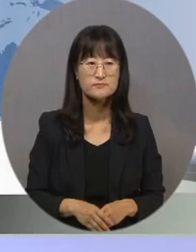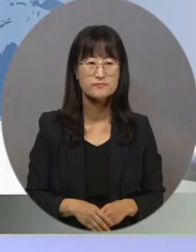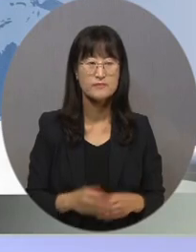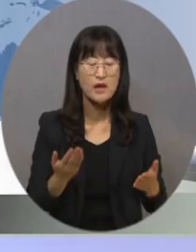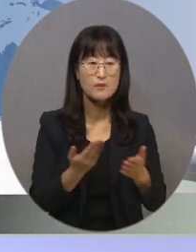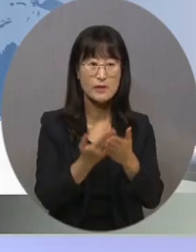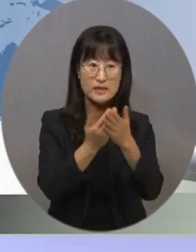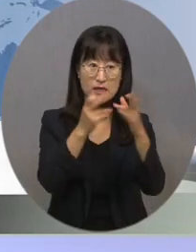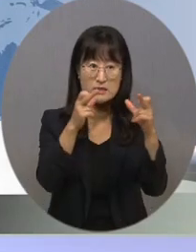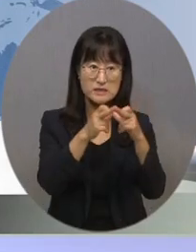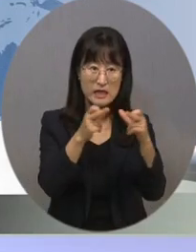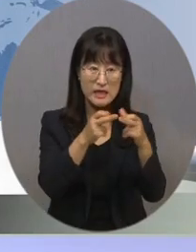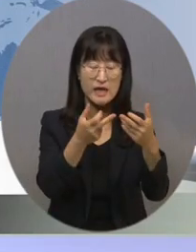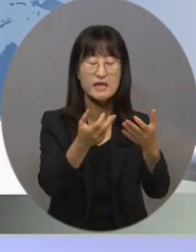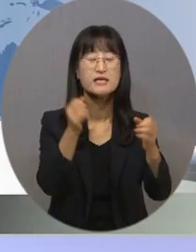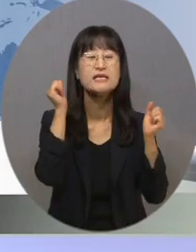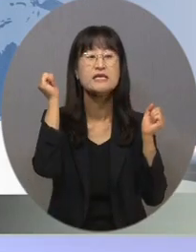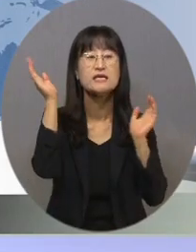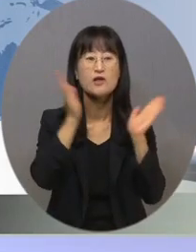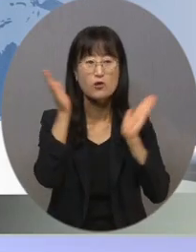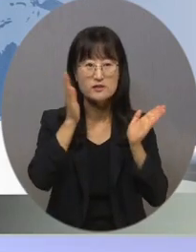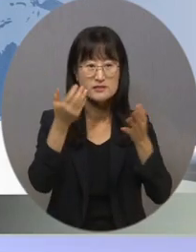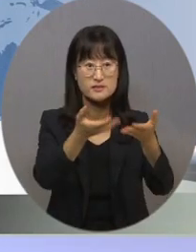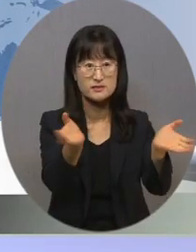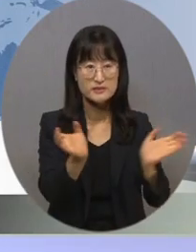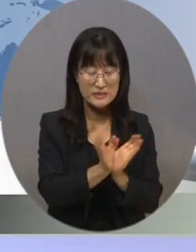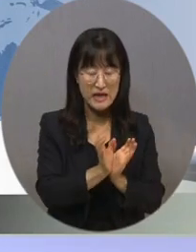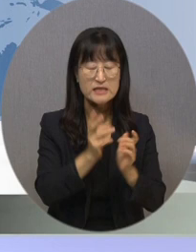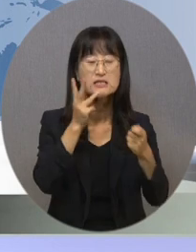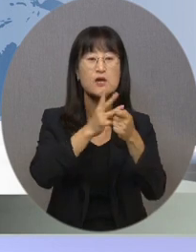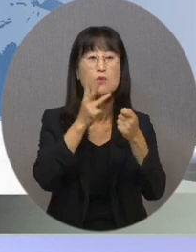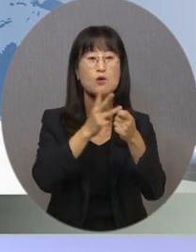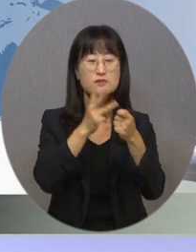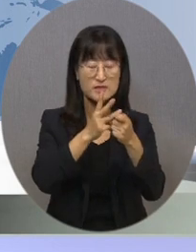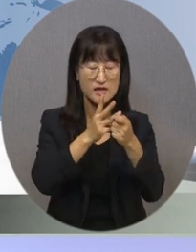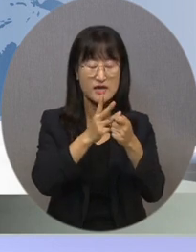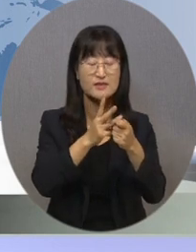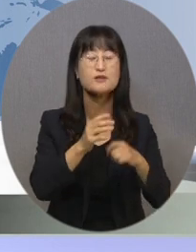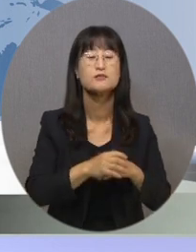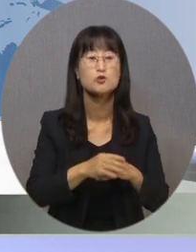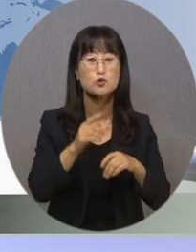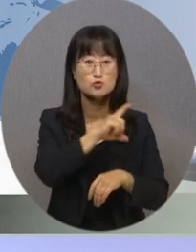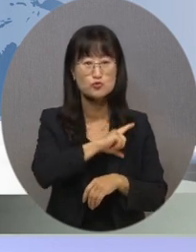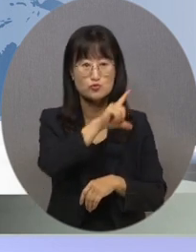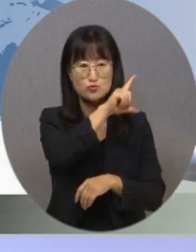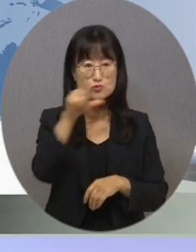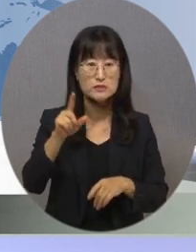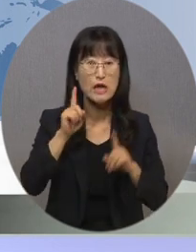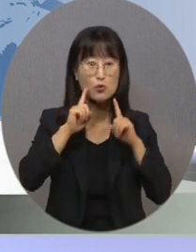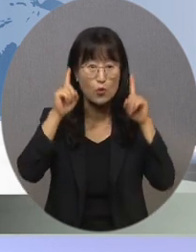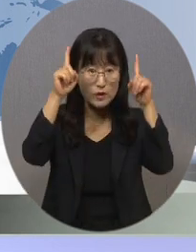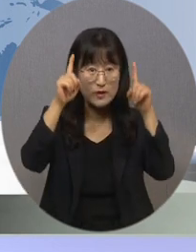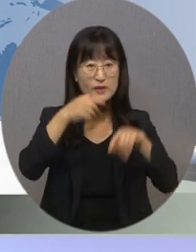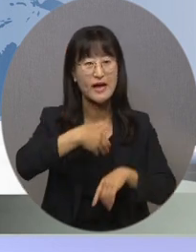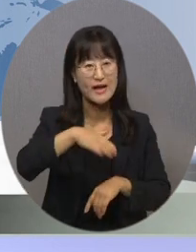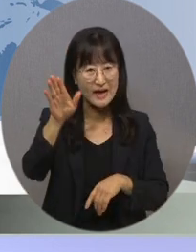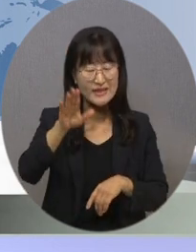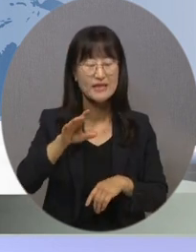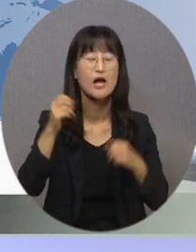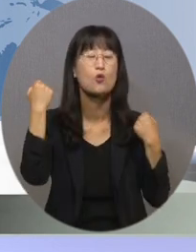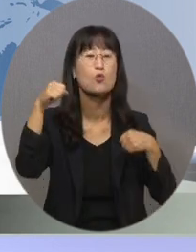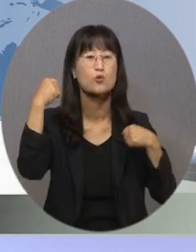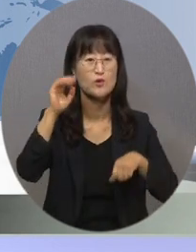발달장애인 극단 민들레가 세 번째 작품 도깨비가 간다를 무대에 올렸습니다. 장애라는 편견의 벽을